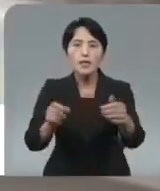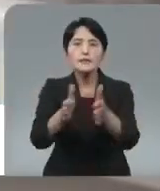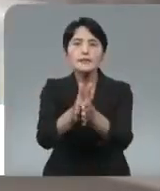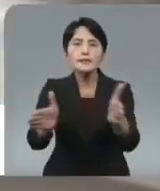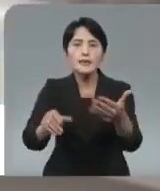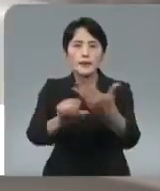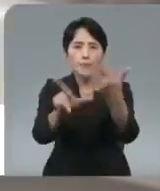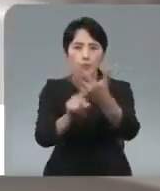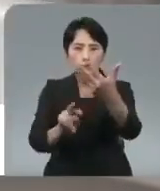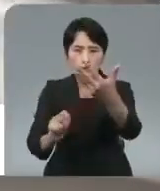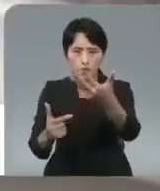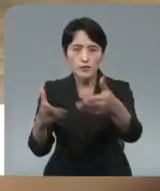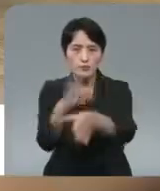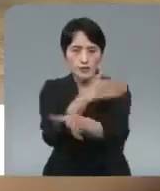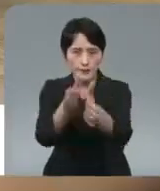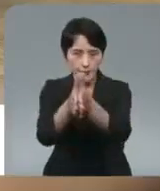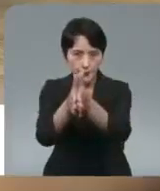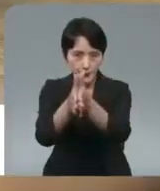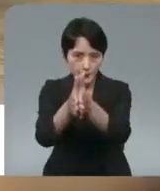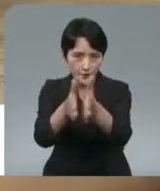September mendatang le